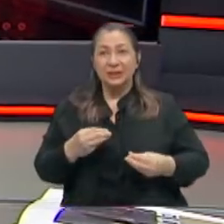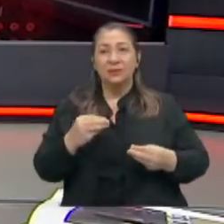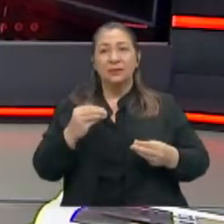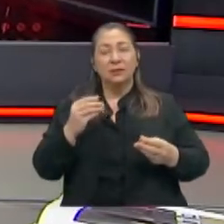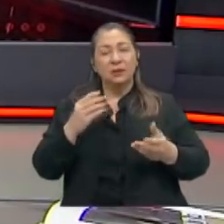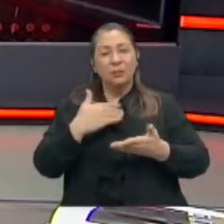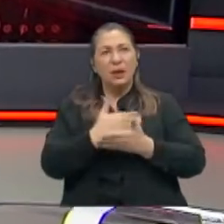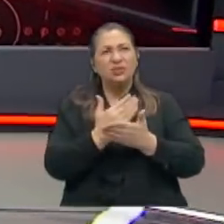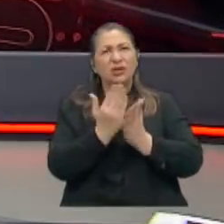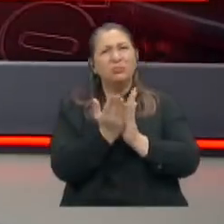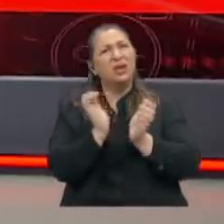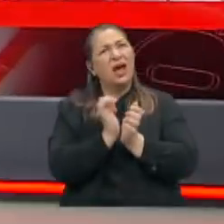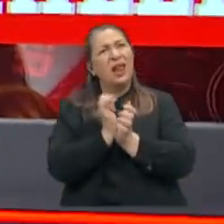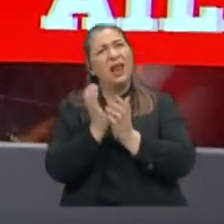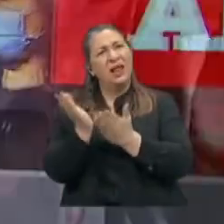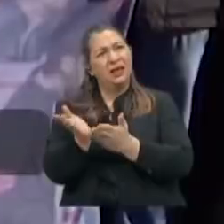dağılmış ailelerine.